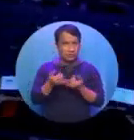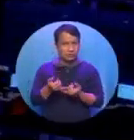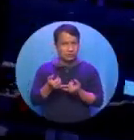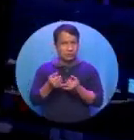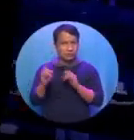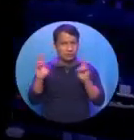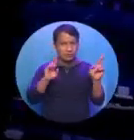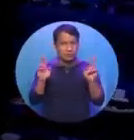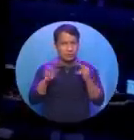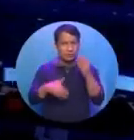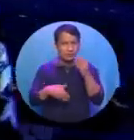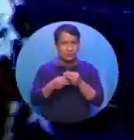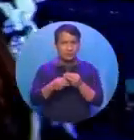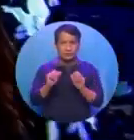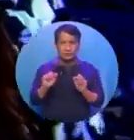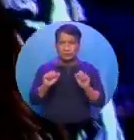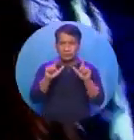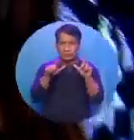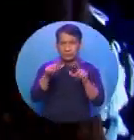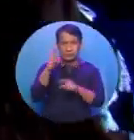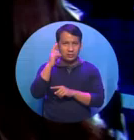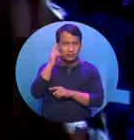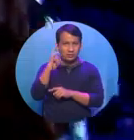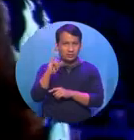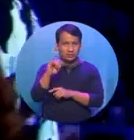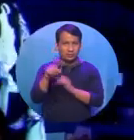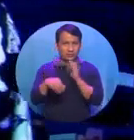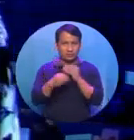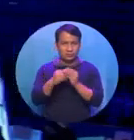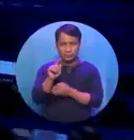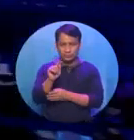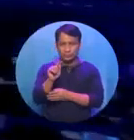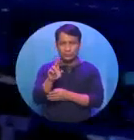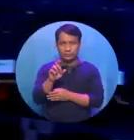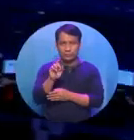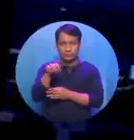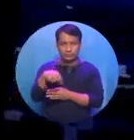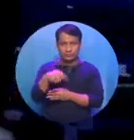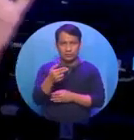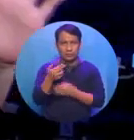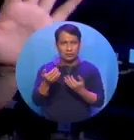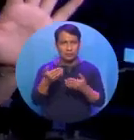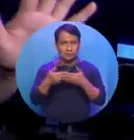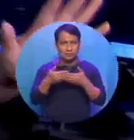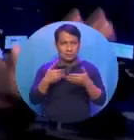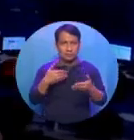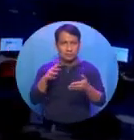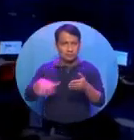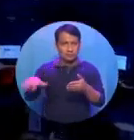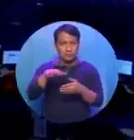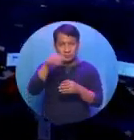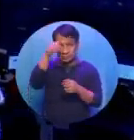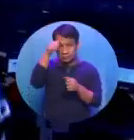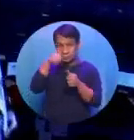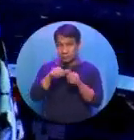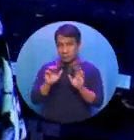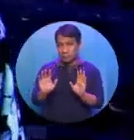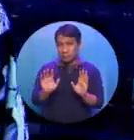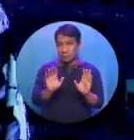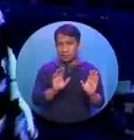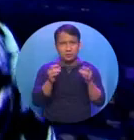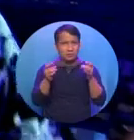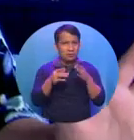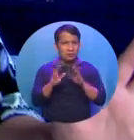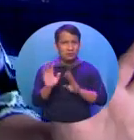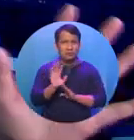it! Bakbaka na po tayo sa live stream ng Idol in Action sa Facebook page at YouTube channel ng 1PH. Pero of course, lagi tayo may paalala sa mga